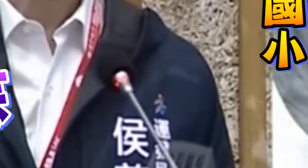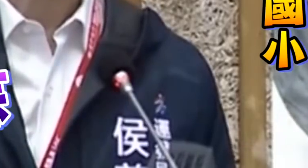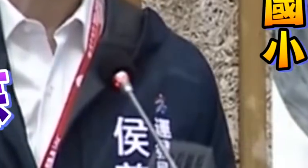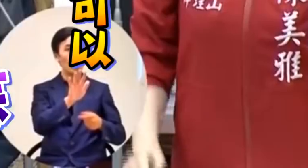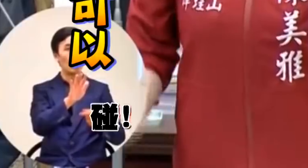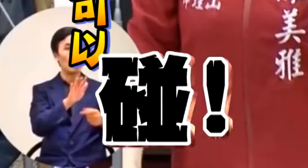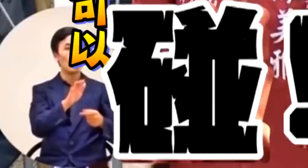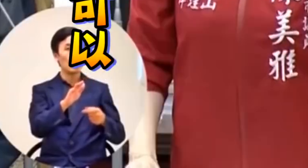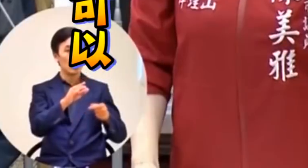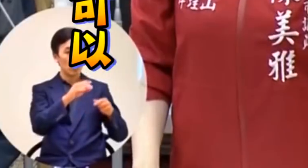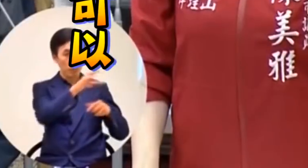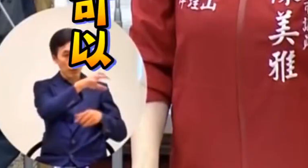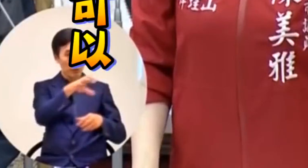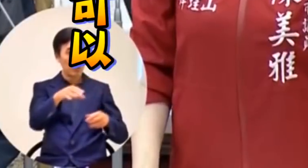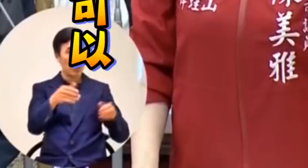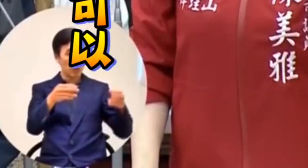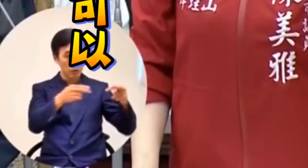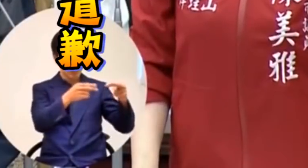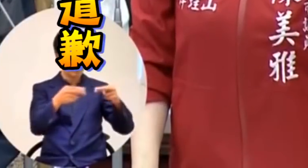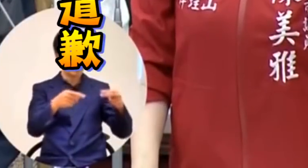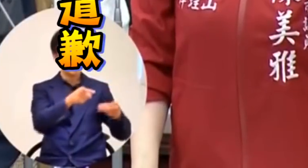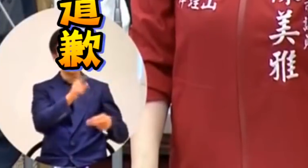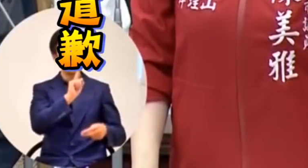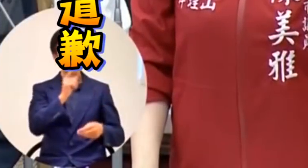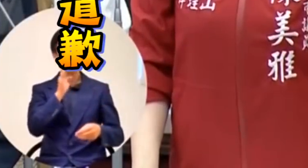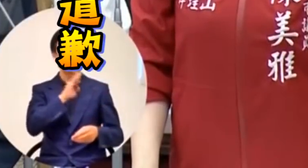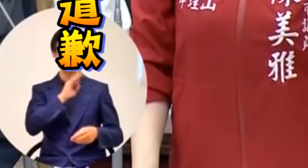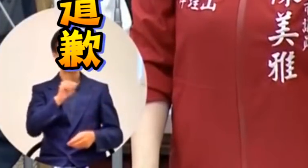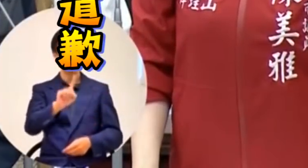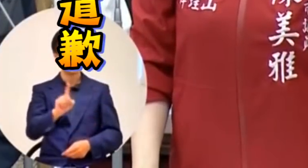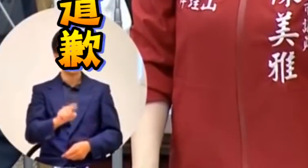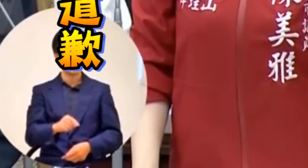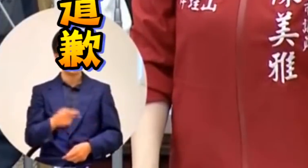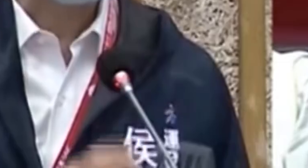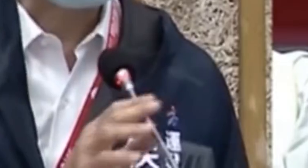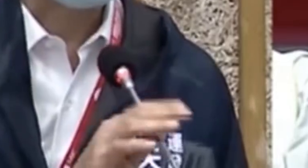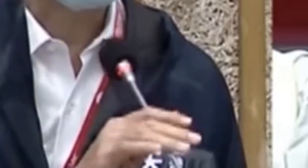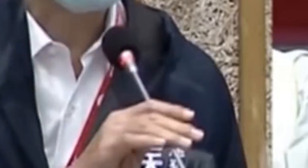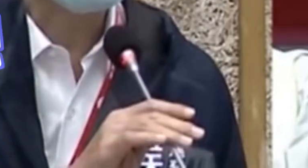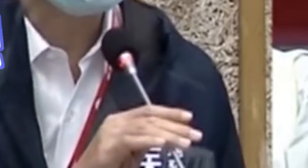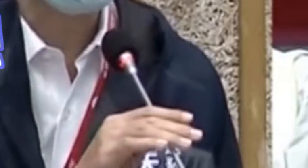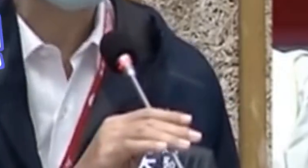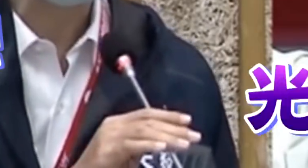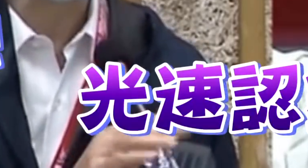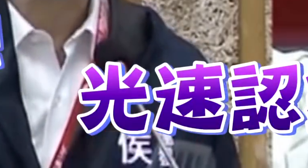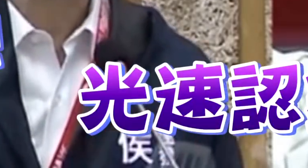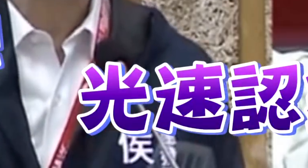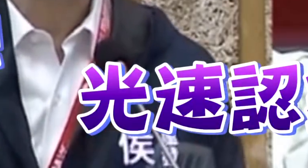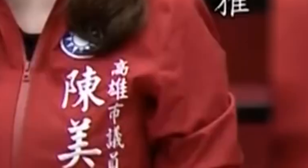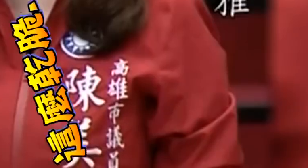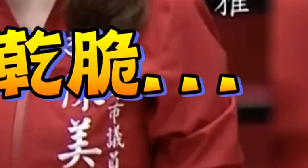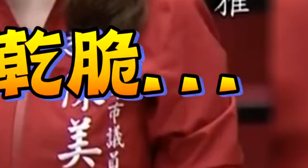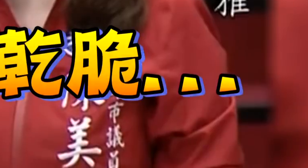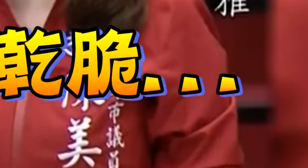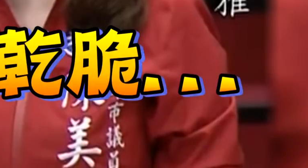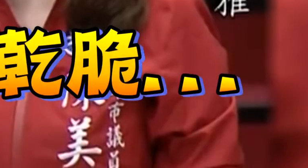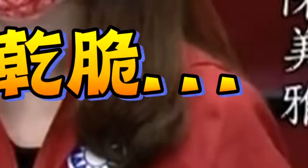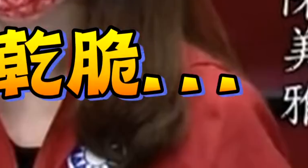校友，你刚才怎么可以说是废弃？我要求你要为这句话道歉。 我道歉。